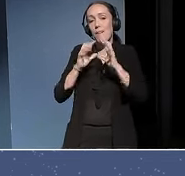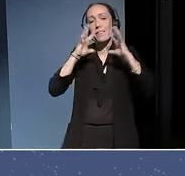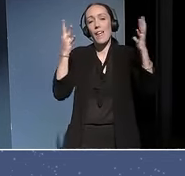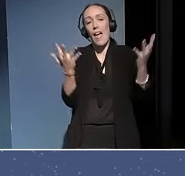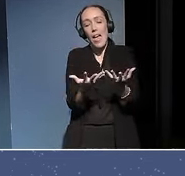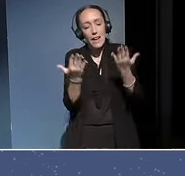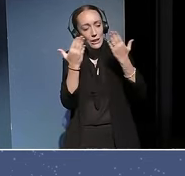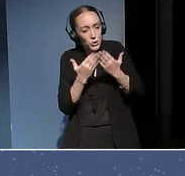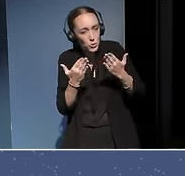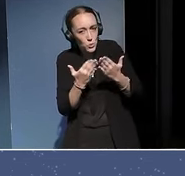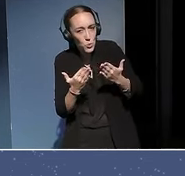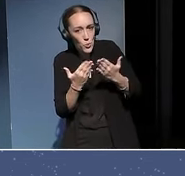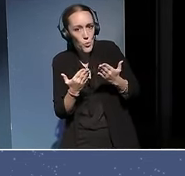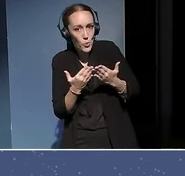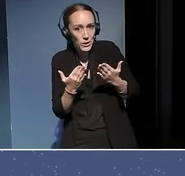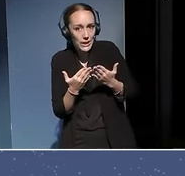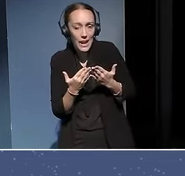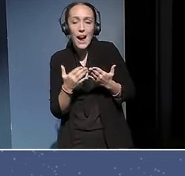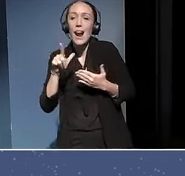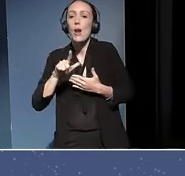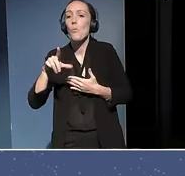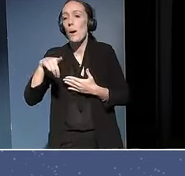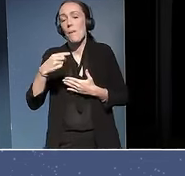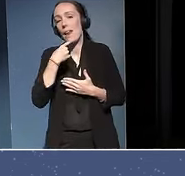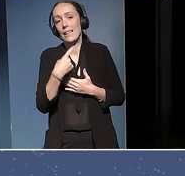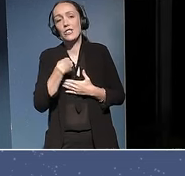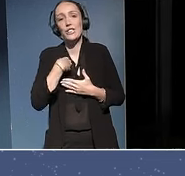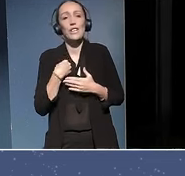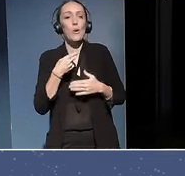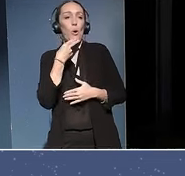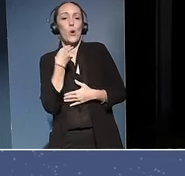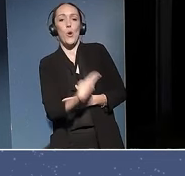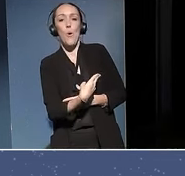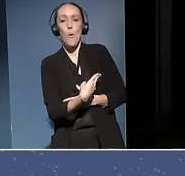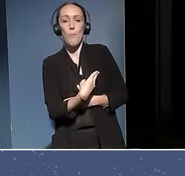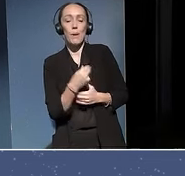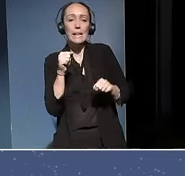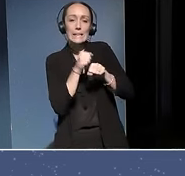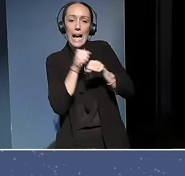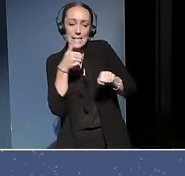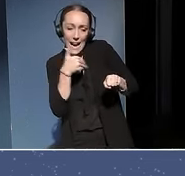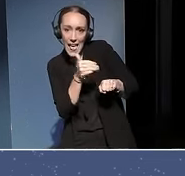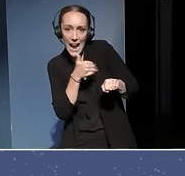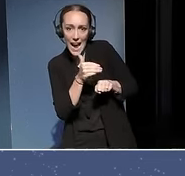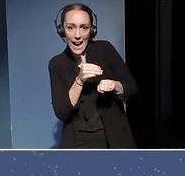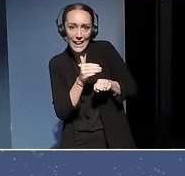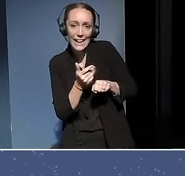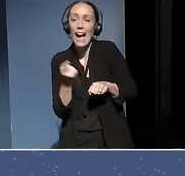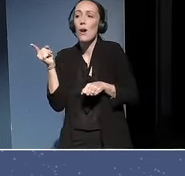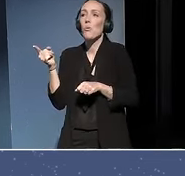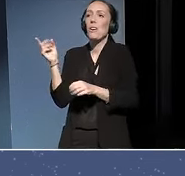Luca Perry io sono un lecc sassi giusto per nominare Luca lui è un asroc coso Ma va bene siamo amici